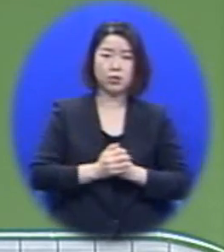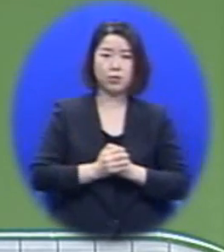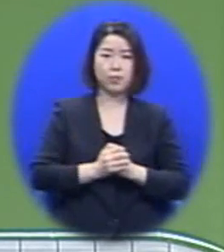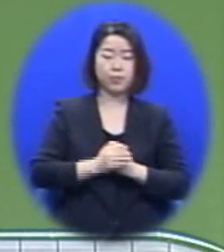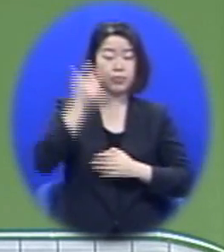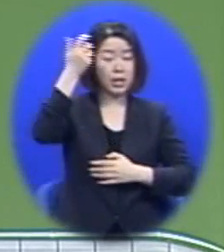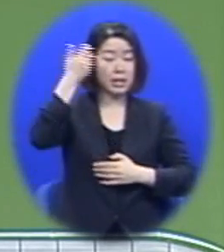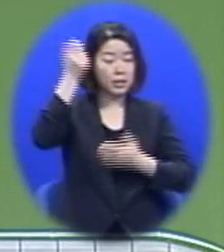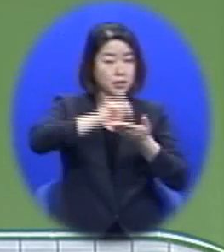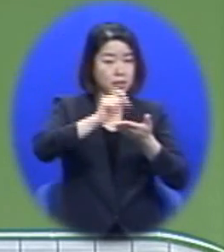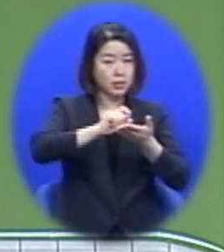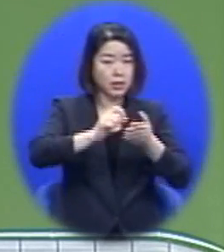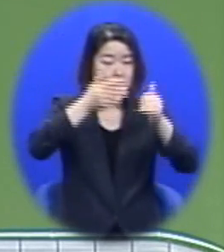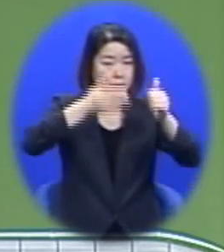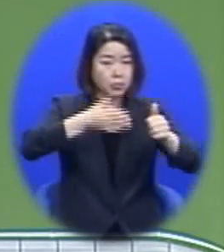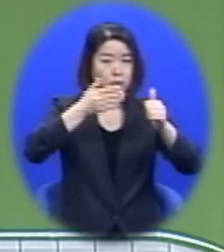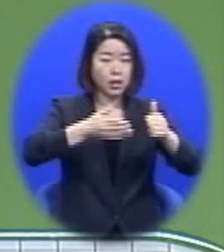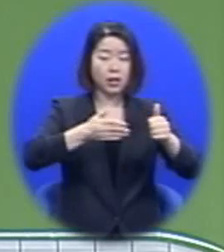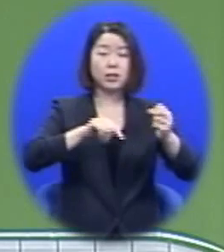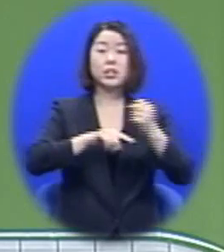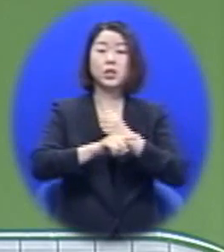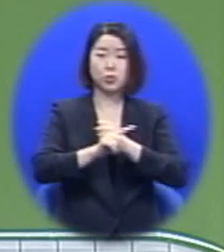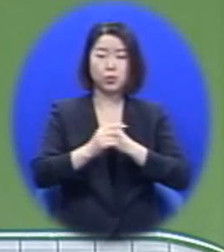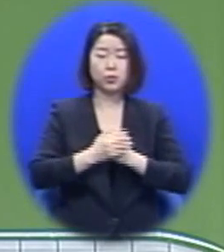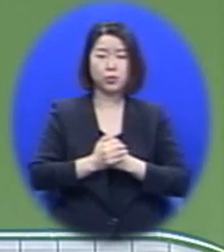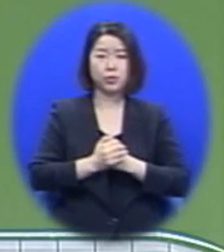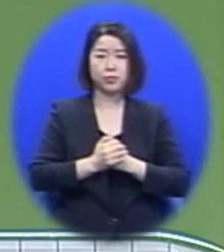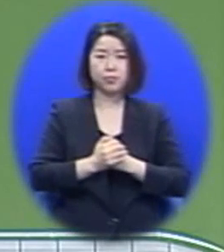영성의 길을 쓰시도록 그렇게 권해드리는 이유